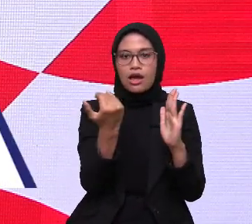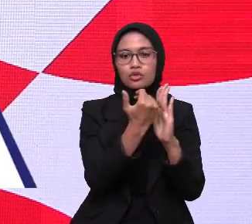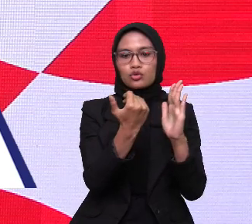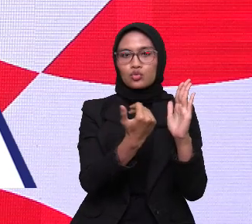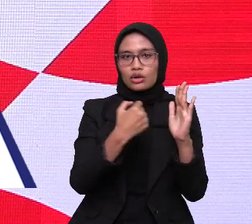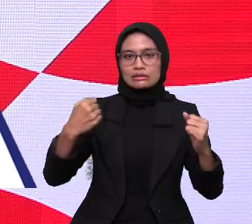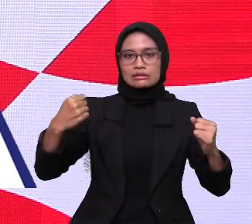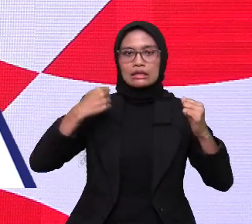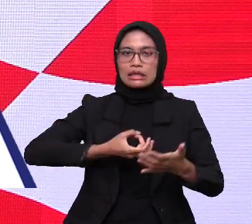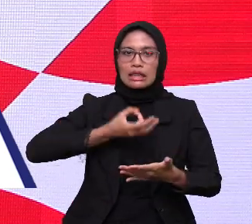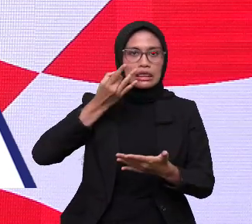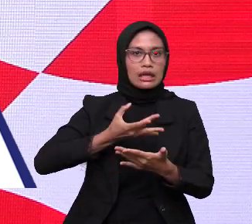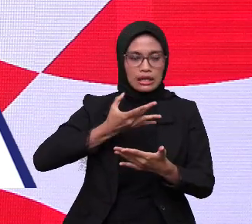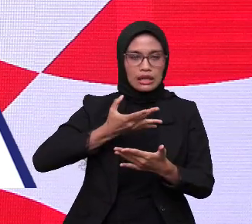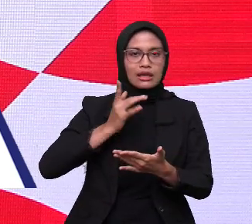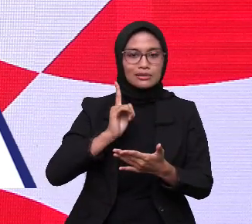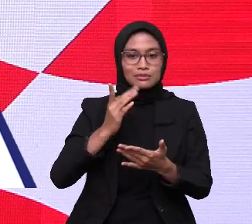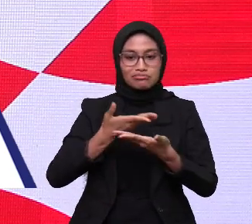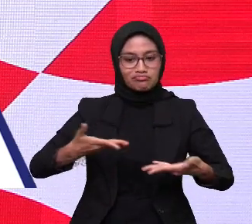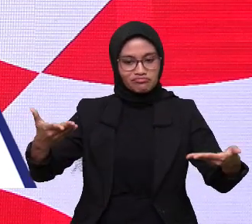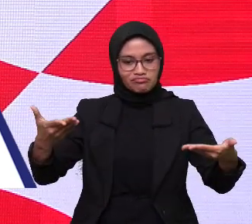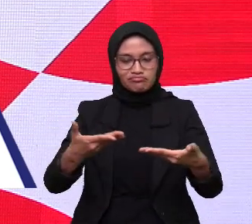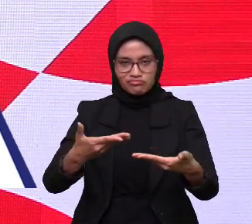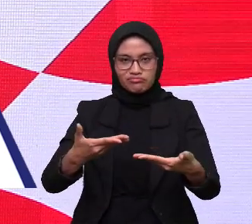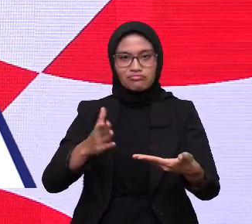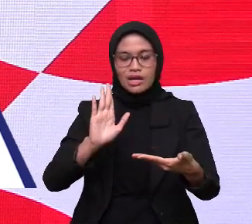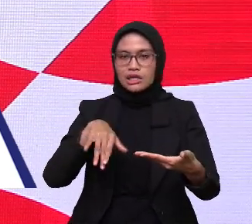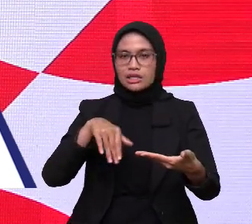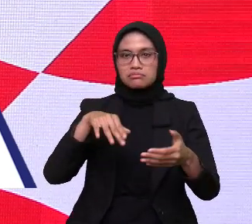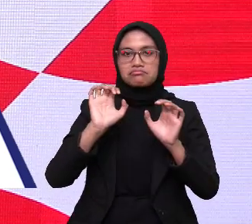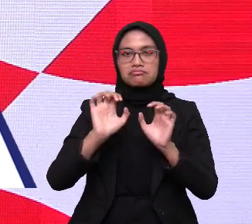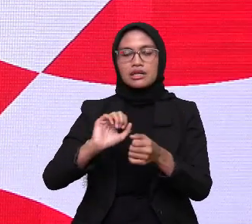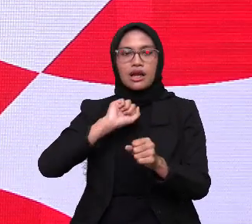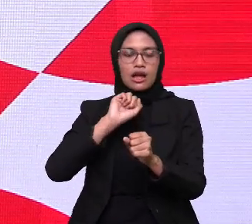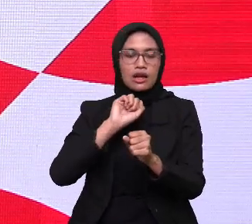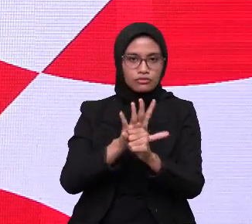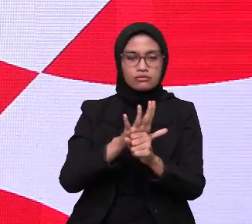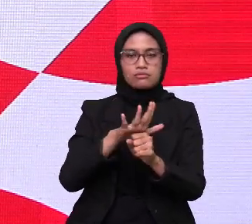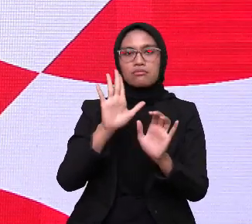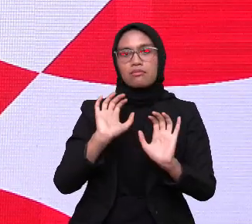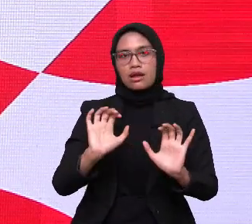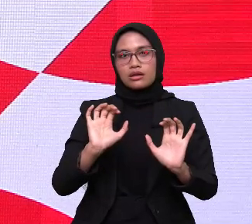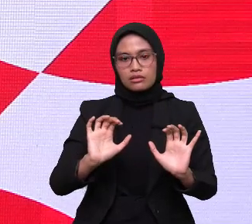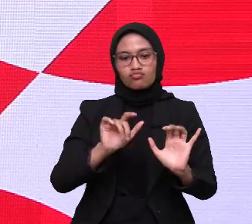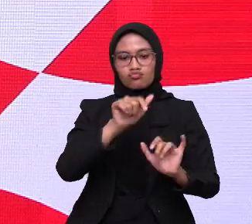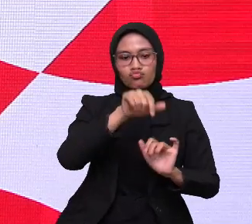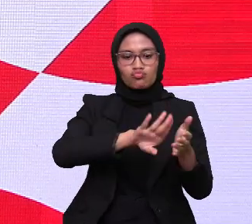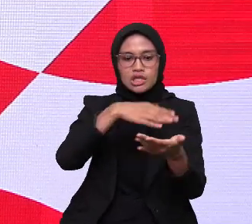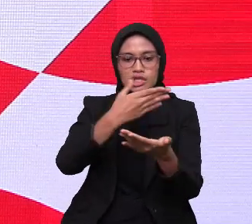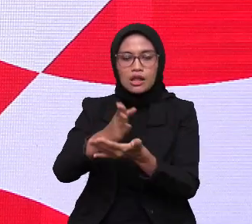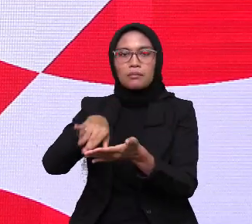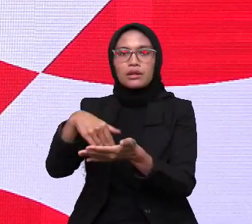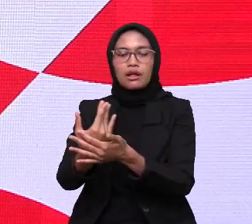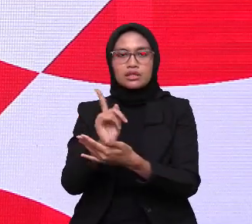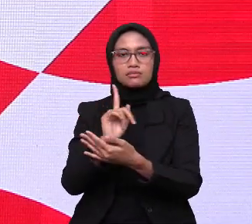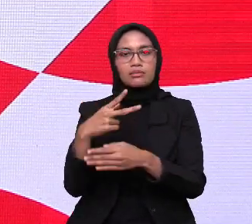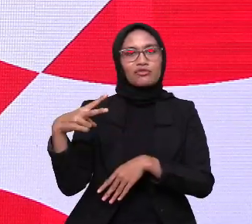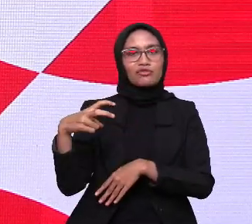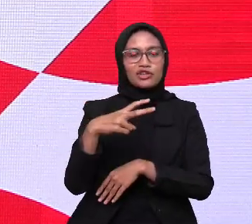ketat mengingat kita masih dalam periode Puncak kasus dan kematian akibat varian delta H Ayo